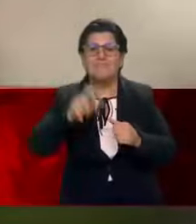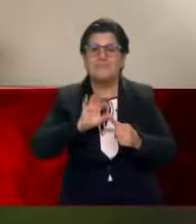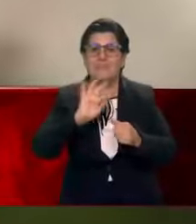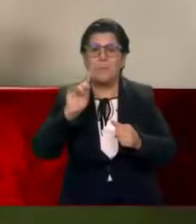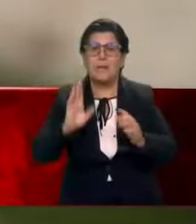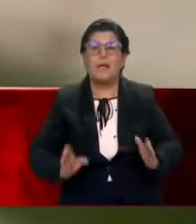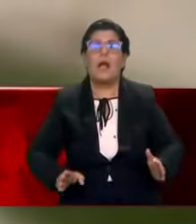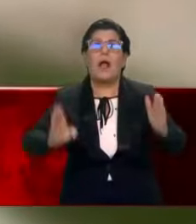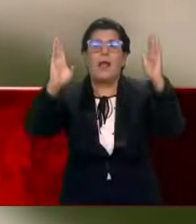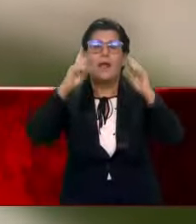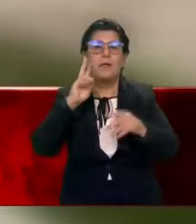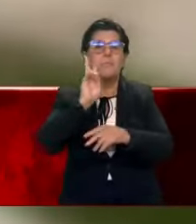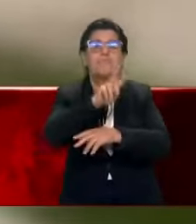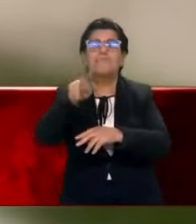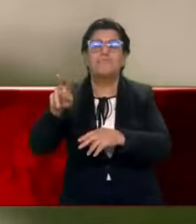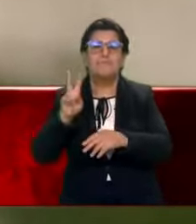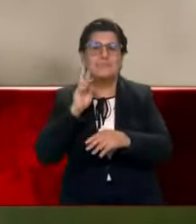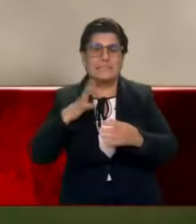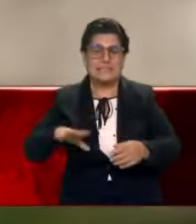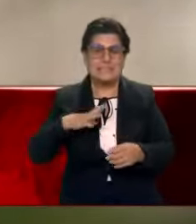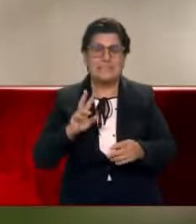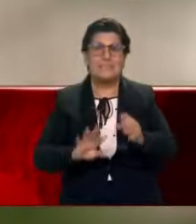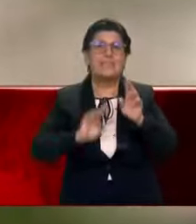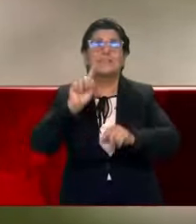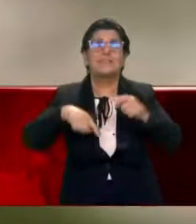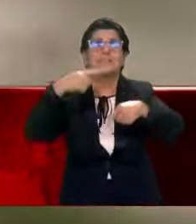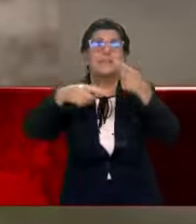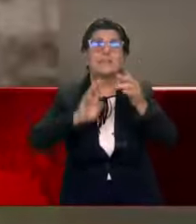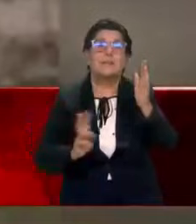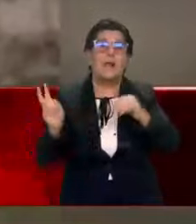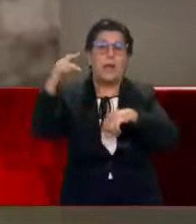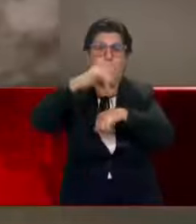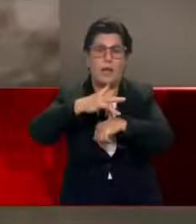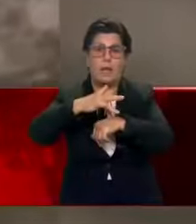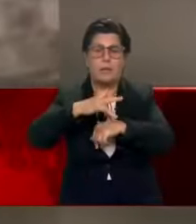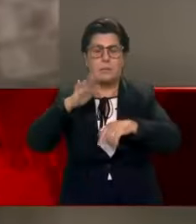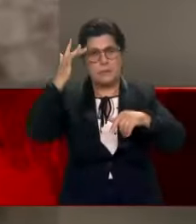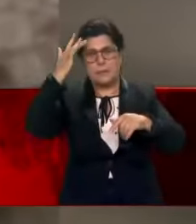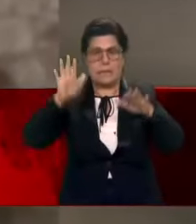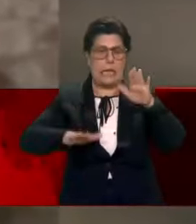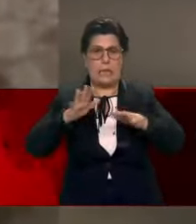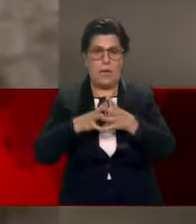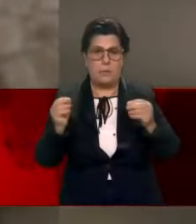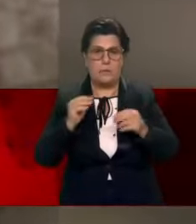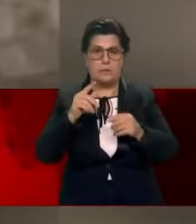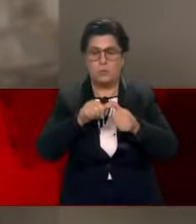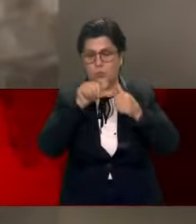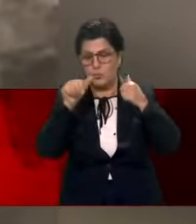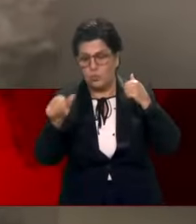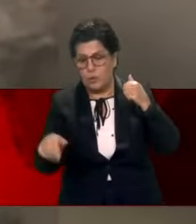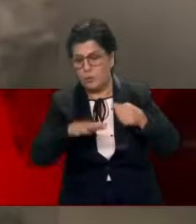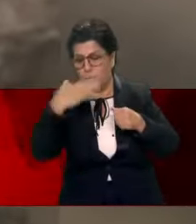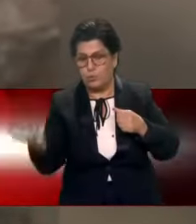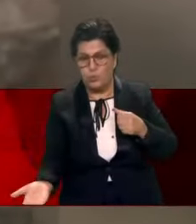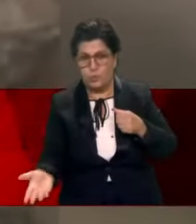Ortahisar Kalesi'nden manzarayı seyretmek istedi. Çıktıkları yerde bir anda dengesini kaybetti. Tarihi kalede 3 metre yükseklikten düşüp ayağını